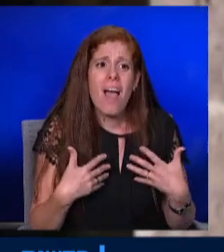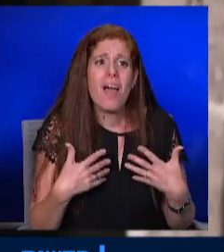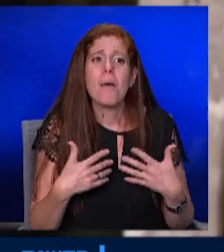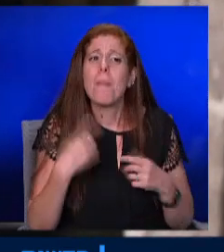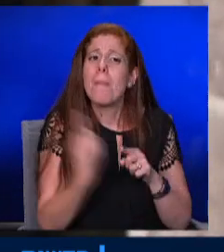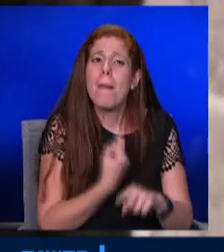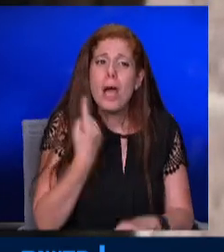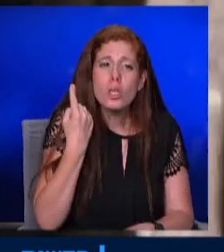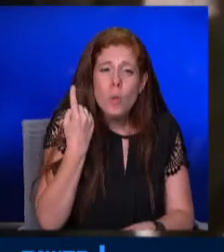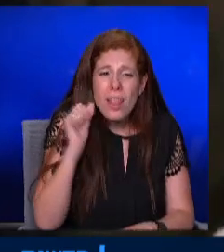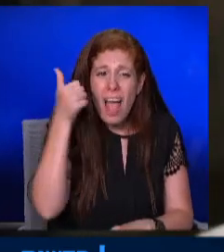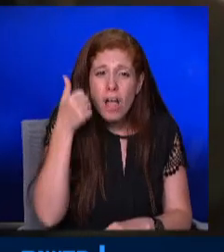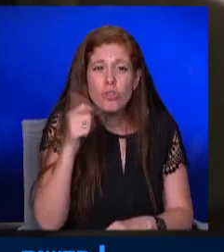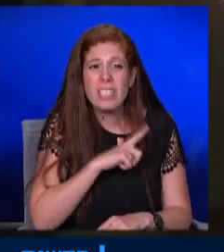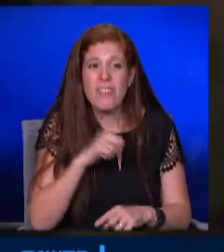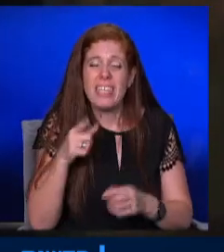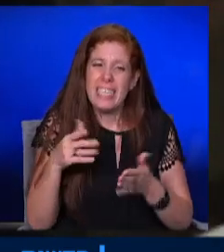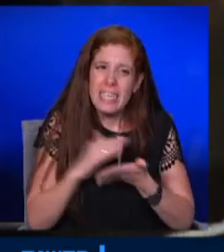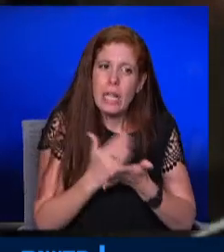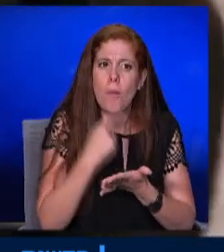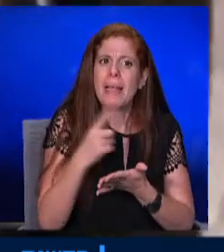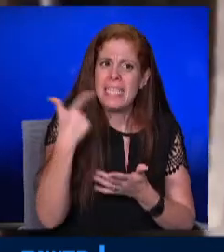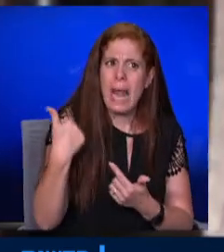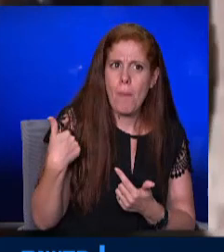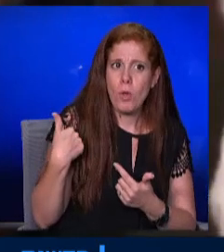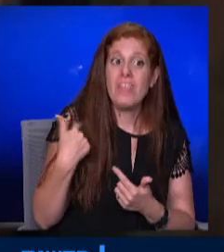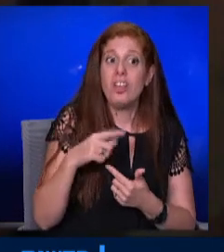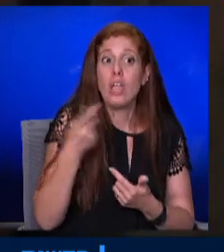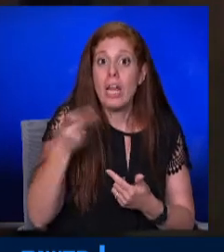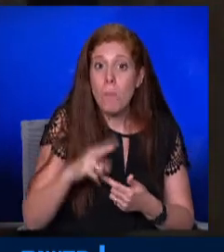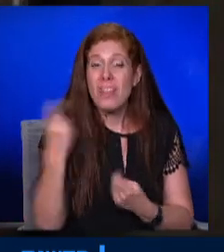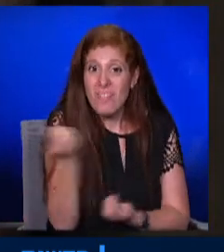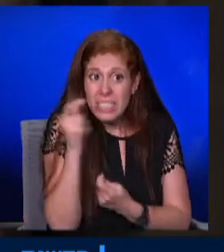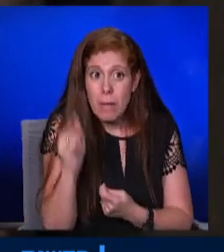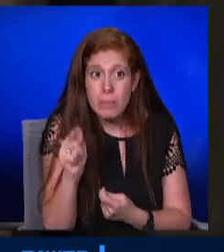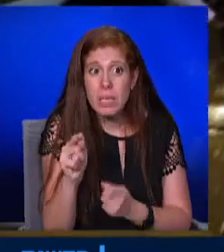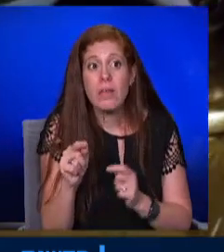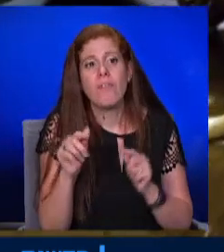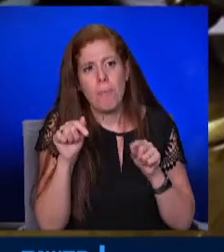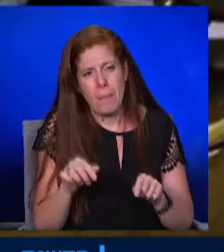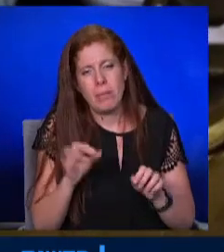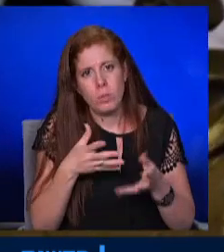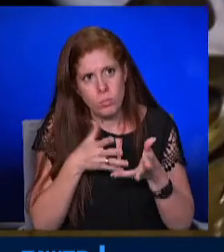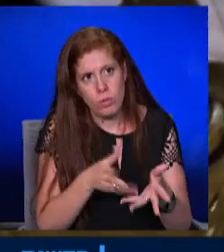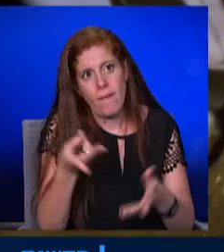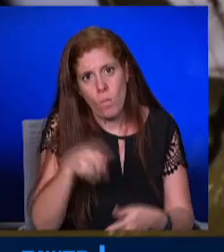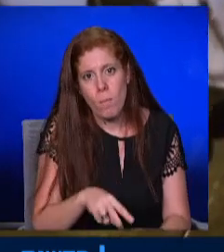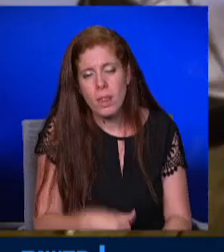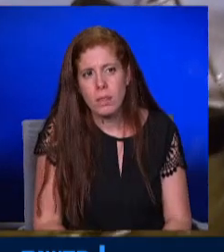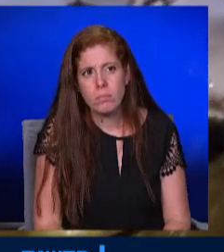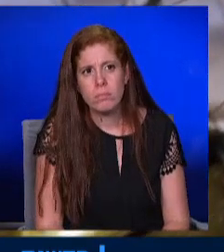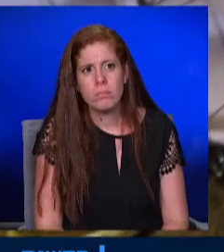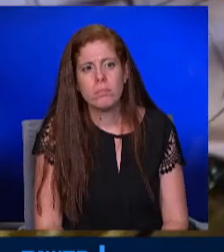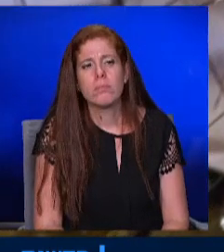اول مره لما حكوا ينزلوا حكى لي صورني وبس استشهد بتنزله لغوها على النزله لما نزلوا استشهد بمالخ الليله